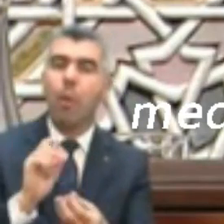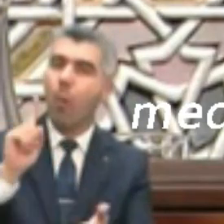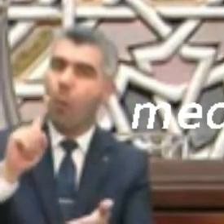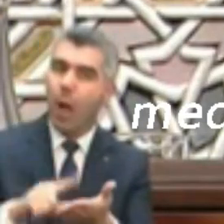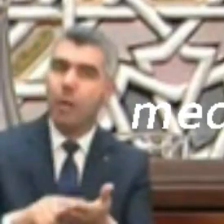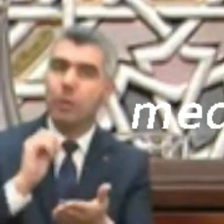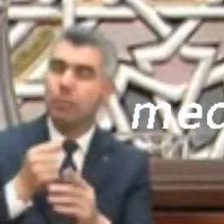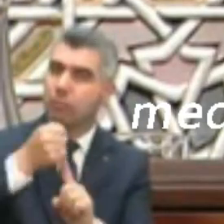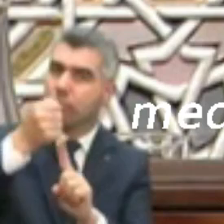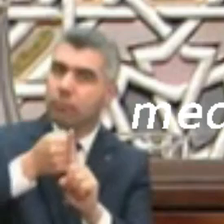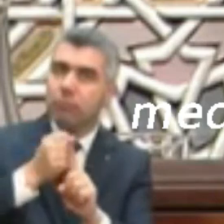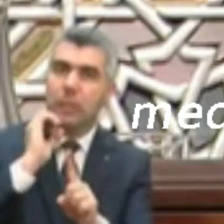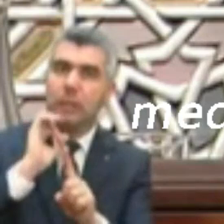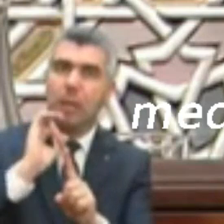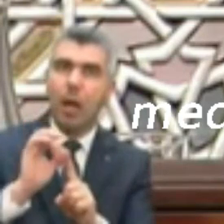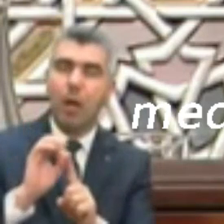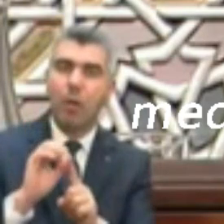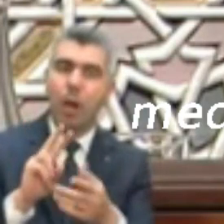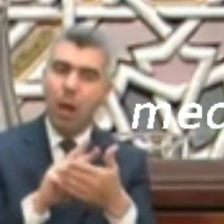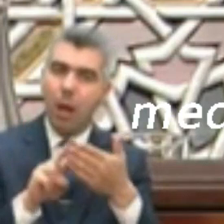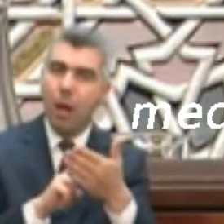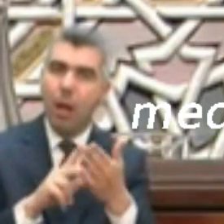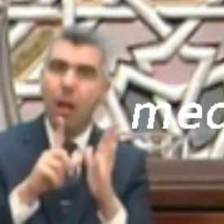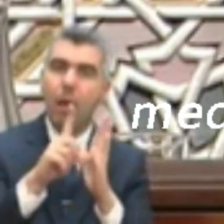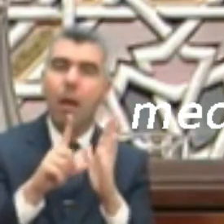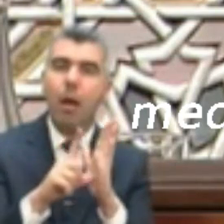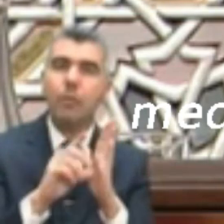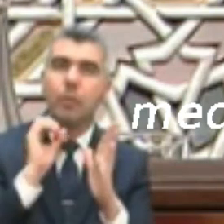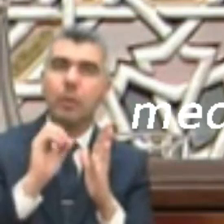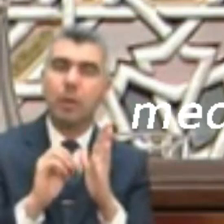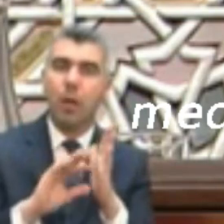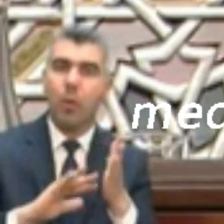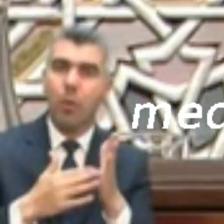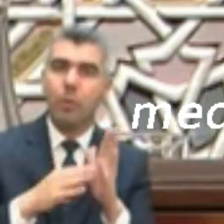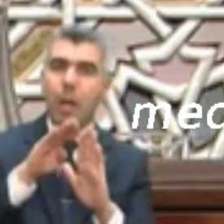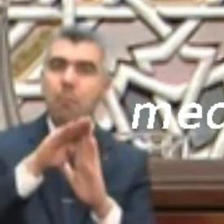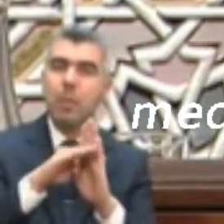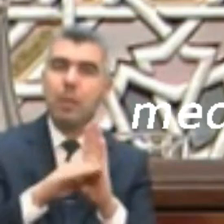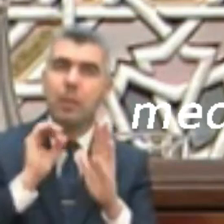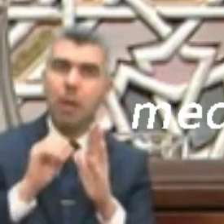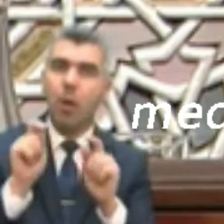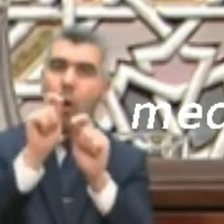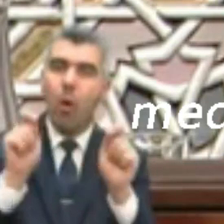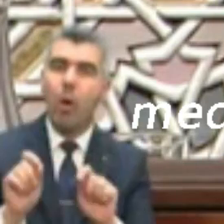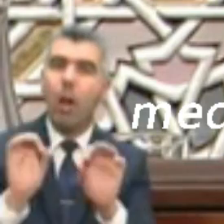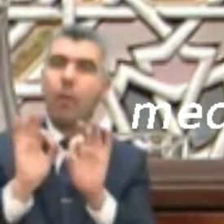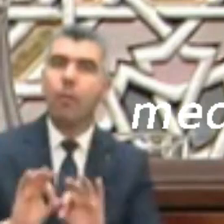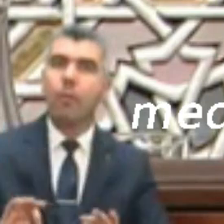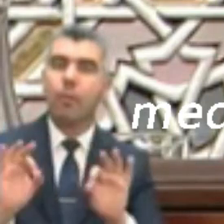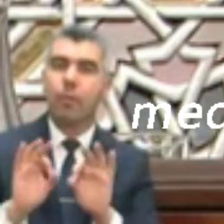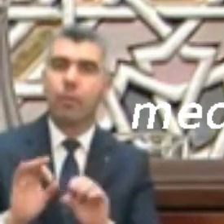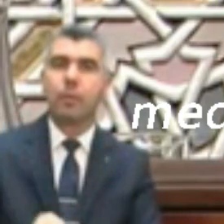دير واحد المجهود بسيط وتقرا النظام الداخلي ديالنا. ما ليست حرة.